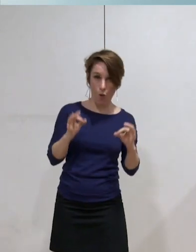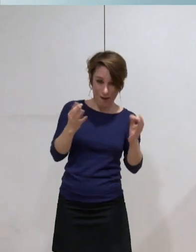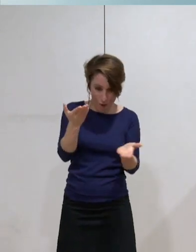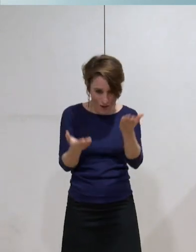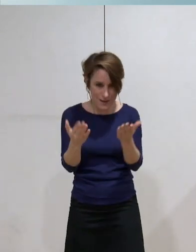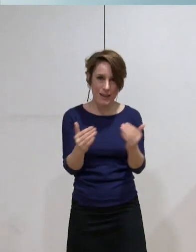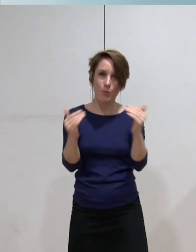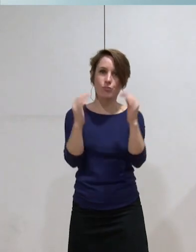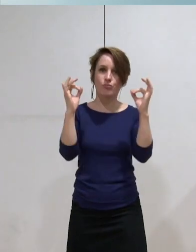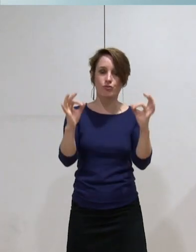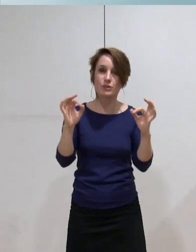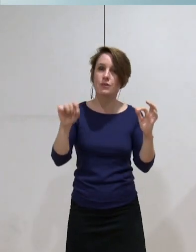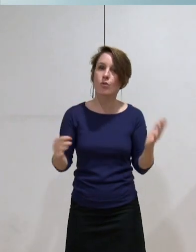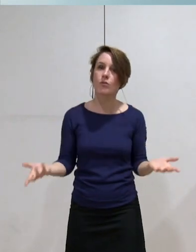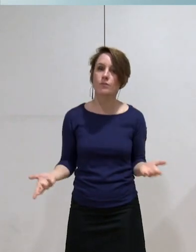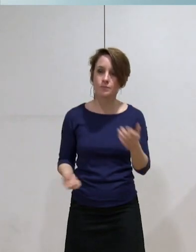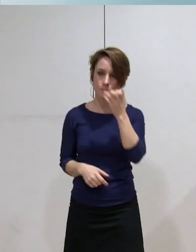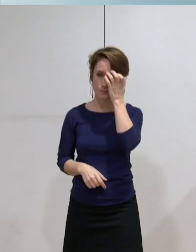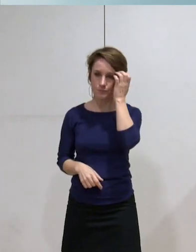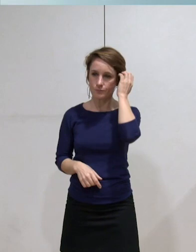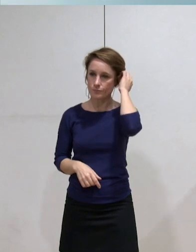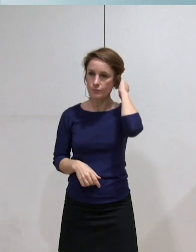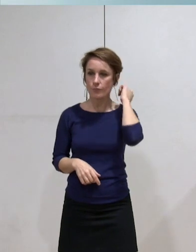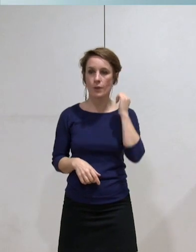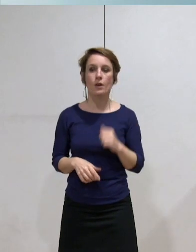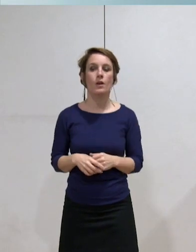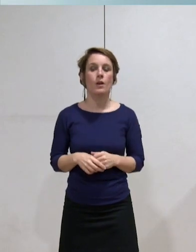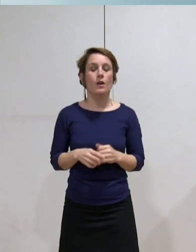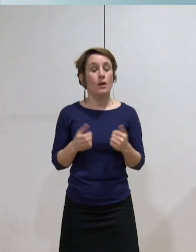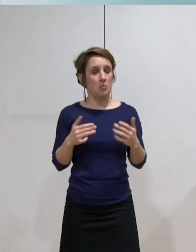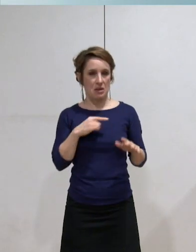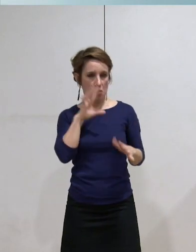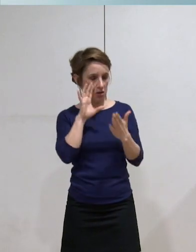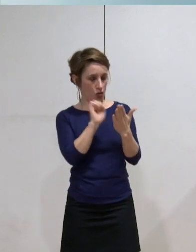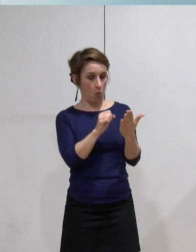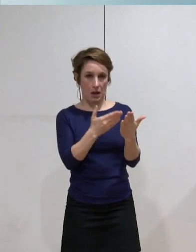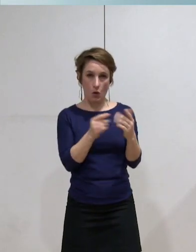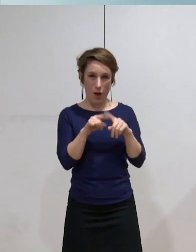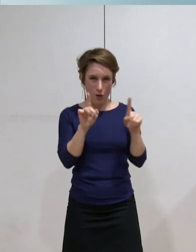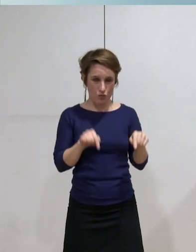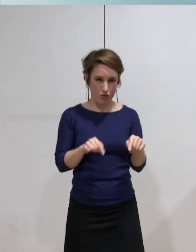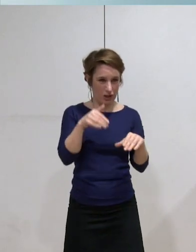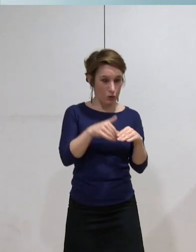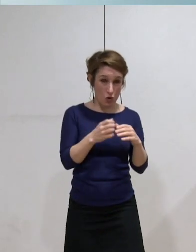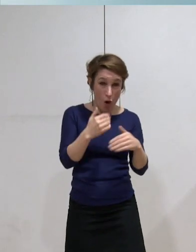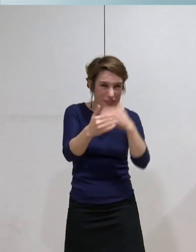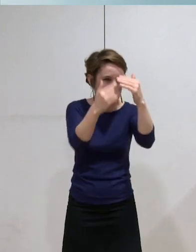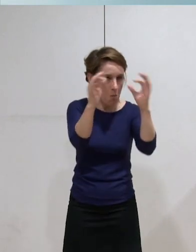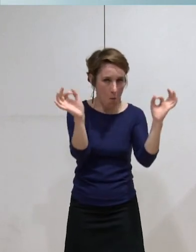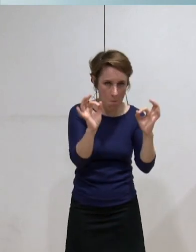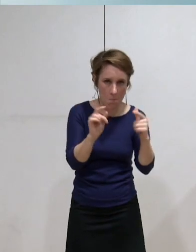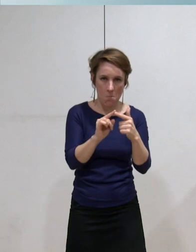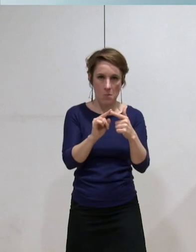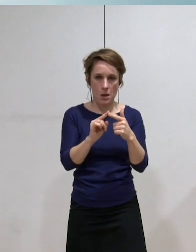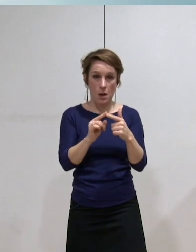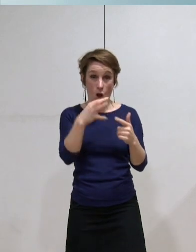équilibré ce que je remarque c'est que le manque de piste de développement et de recettees envisagé constitue les gros points